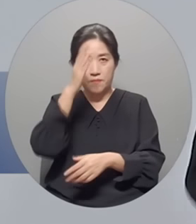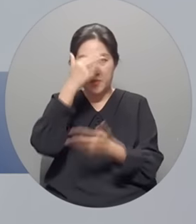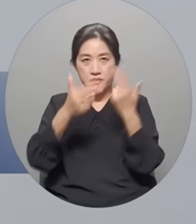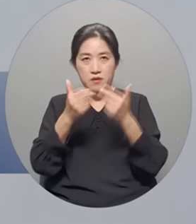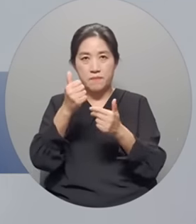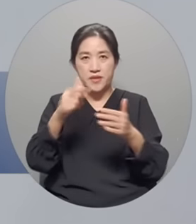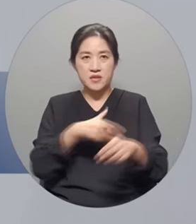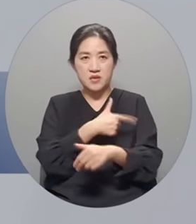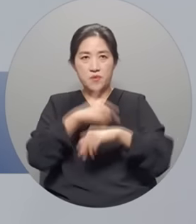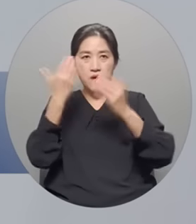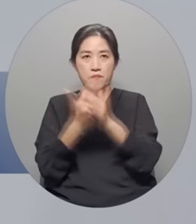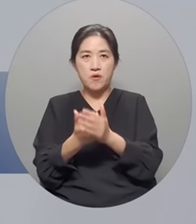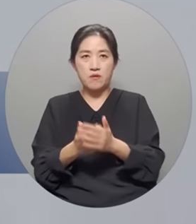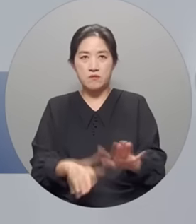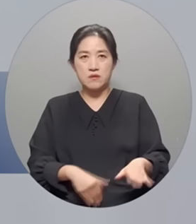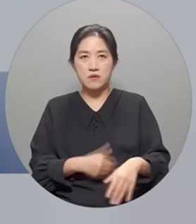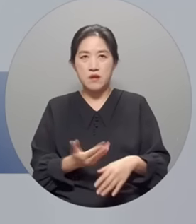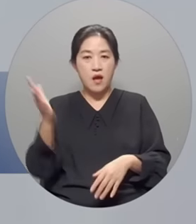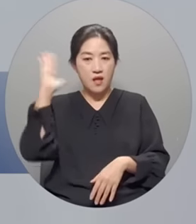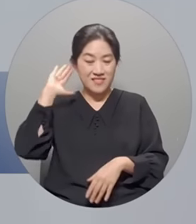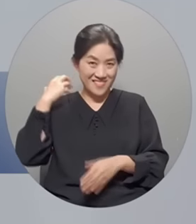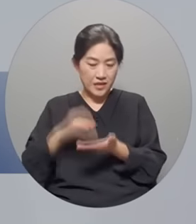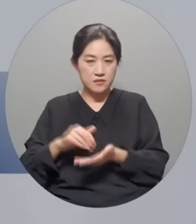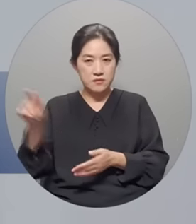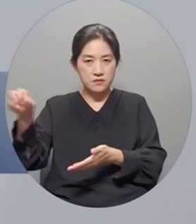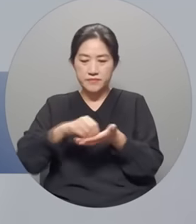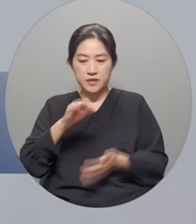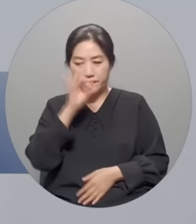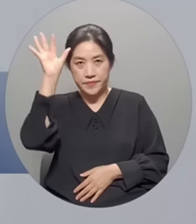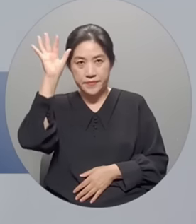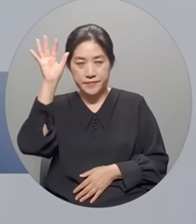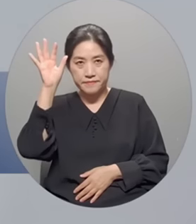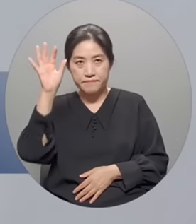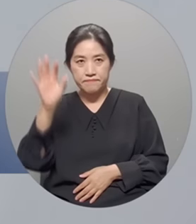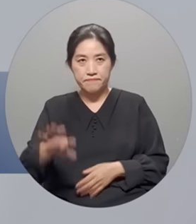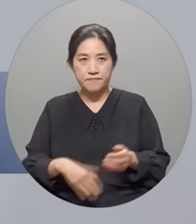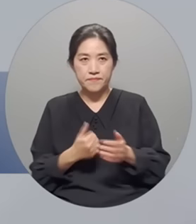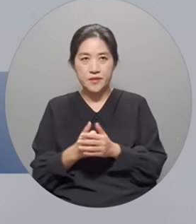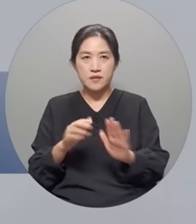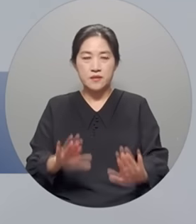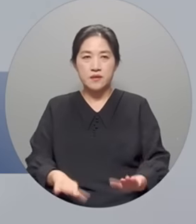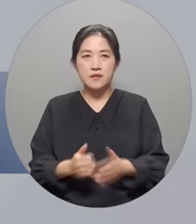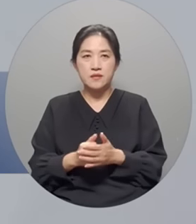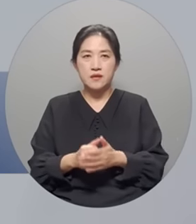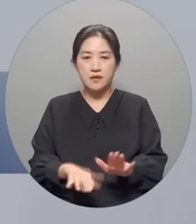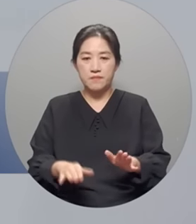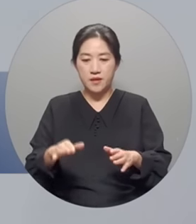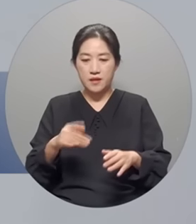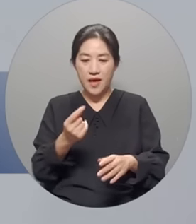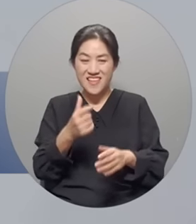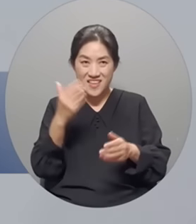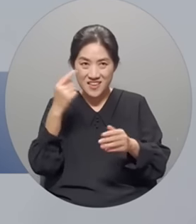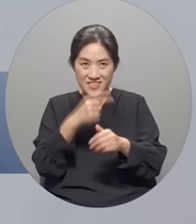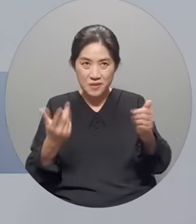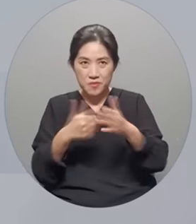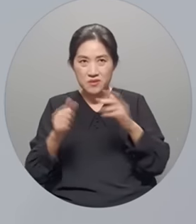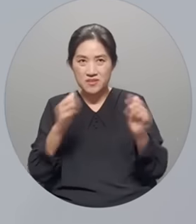있는 임원들은 배드민턴 협회에 발을 붙이기 어렵게 됩니다. 교각사루가 될 수도 있지만 협회는 문제를 해결한다고 생각하고